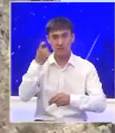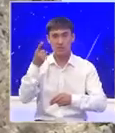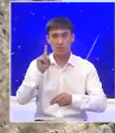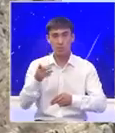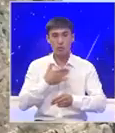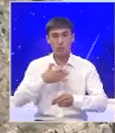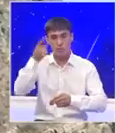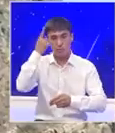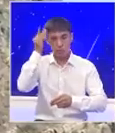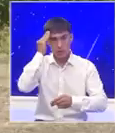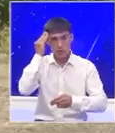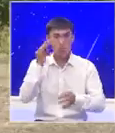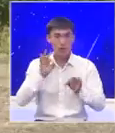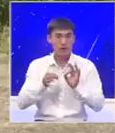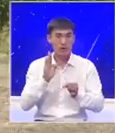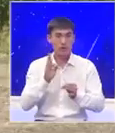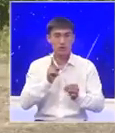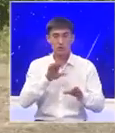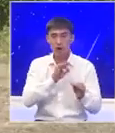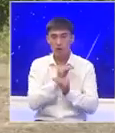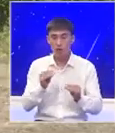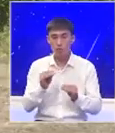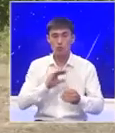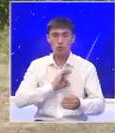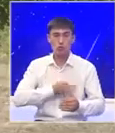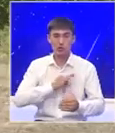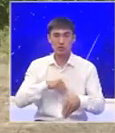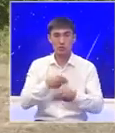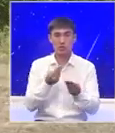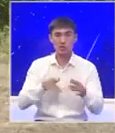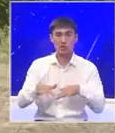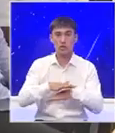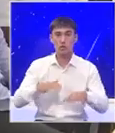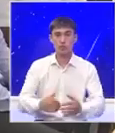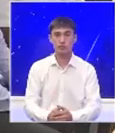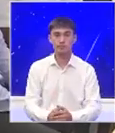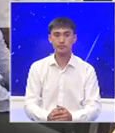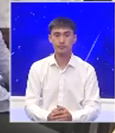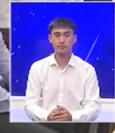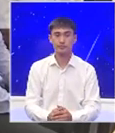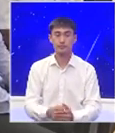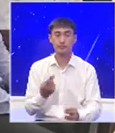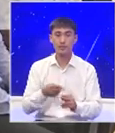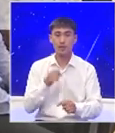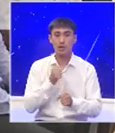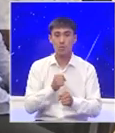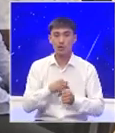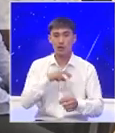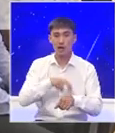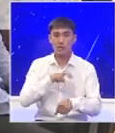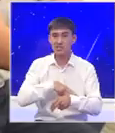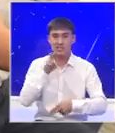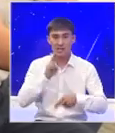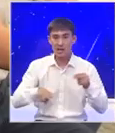По моему мнению, было бы правильно, если бы все оформить юридически и земли передать народу. На этом работа комиссии не